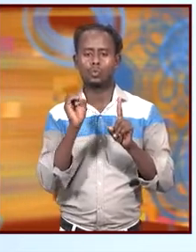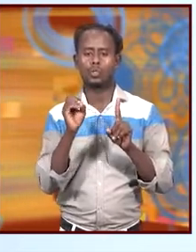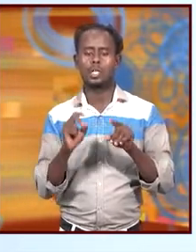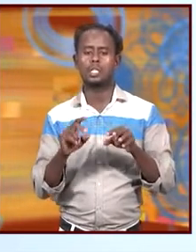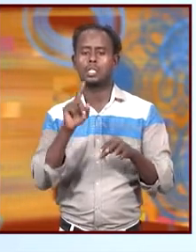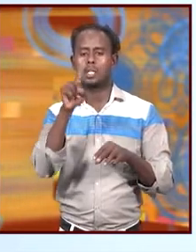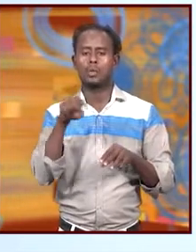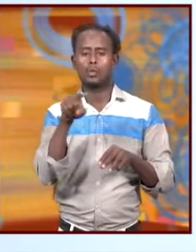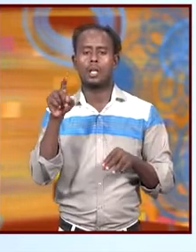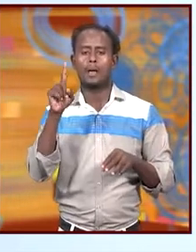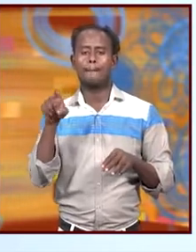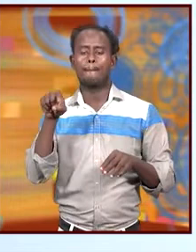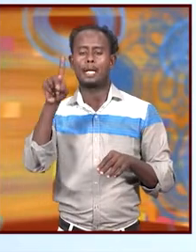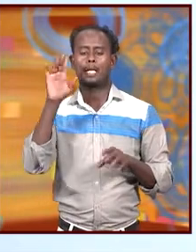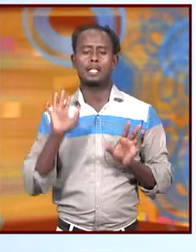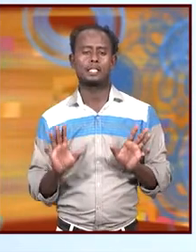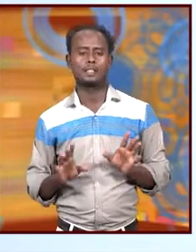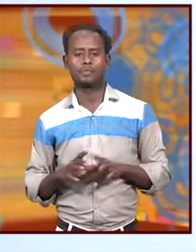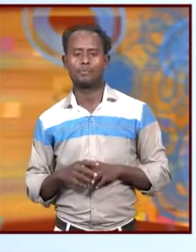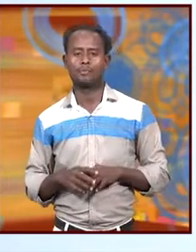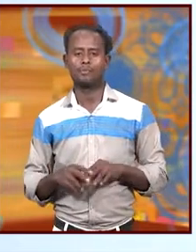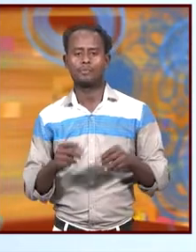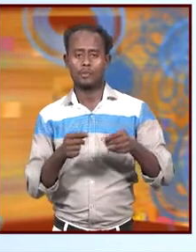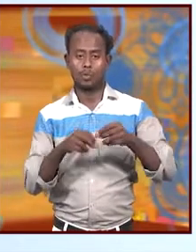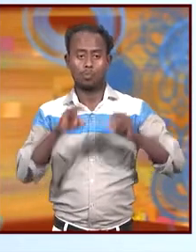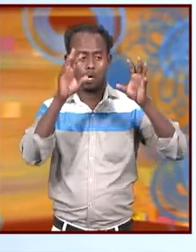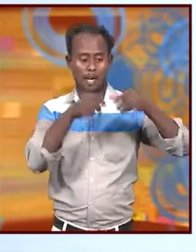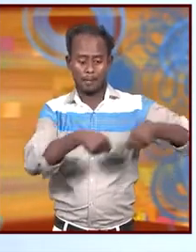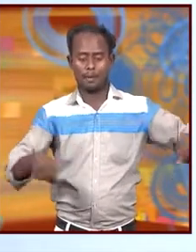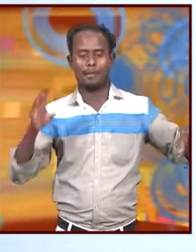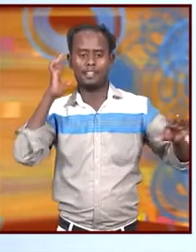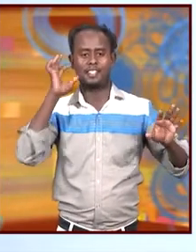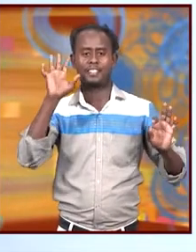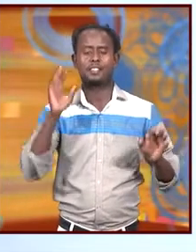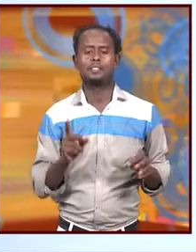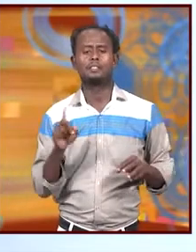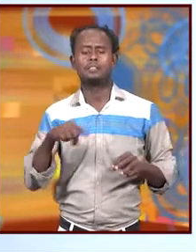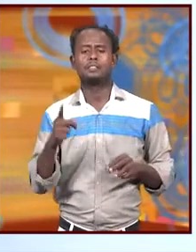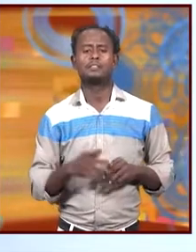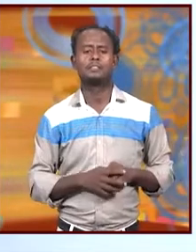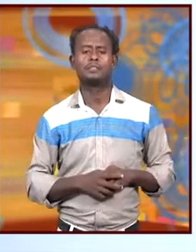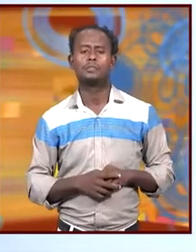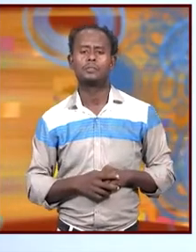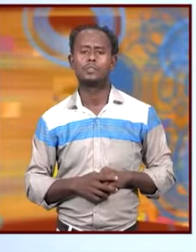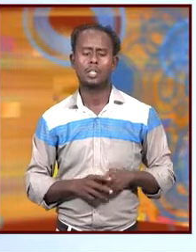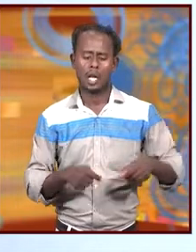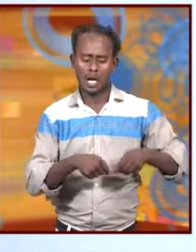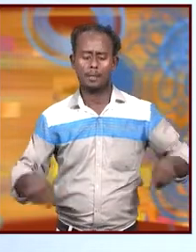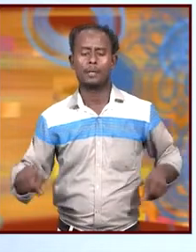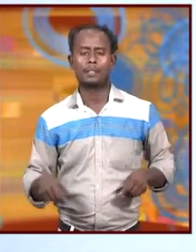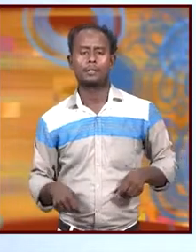100 சதுர மீட்டர் என்றவாறு நமக்கு பூங்காவினுடைய பரப்பளவு கிடைக்கிறது. அடுத்த கணக்கு,